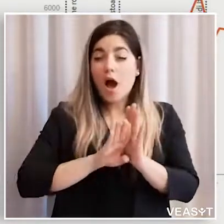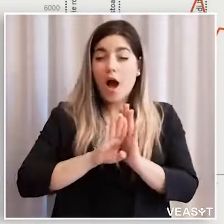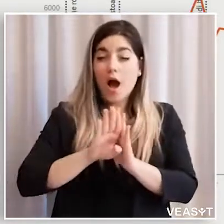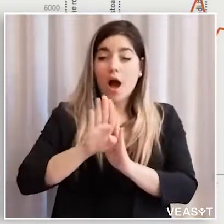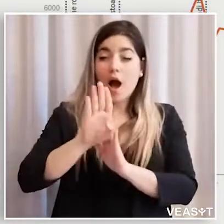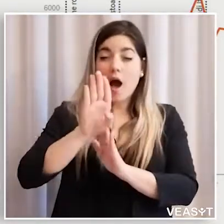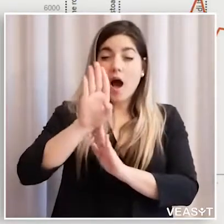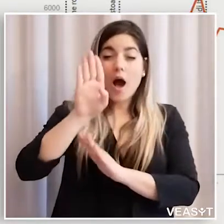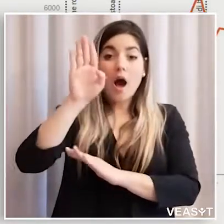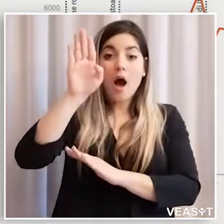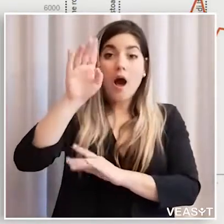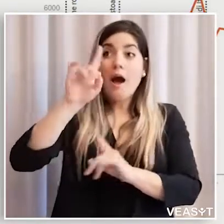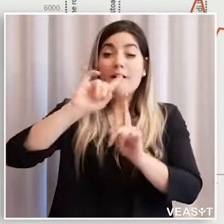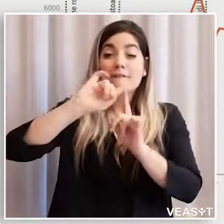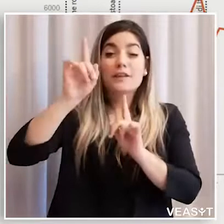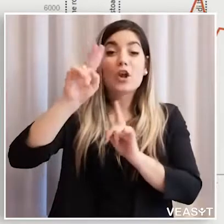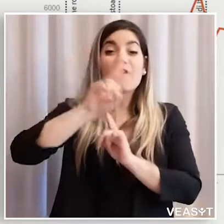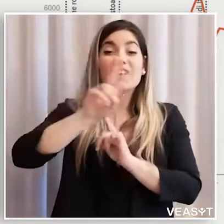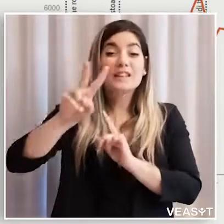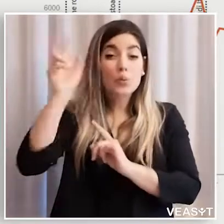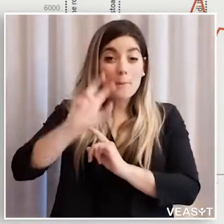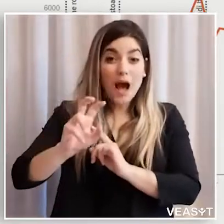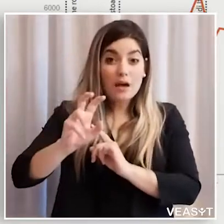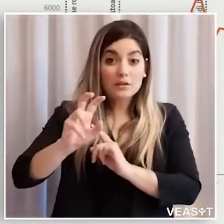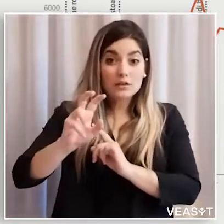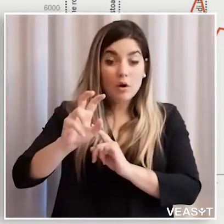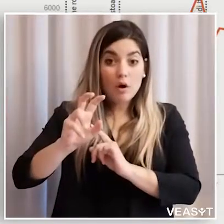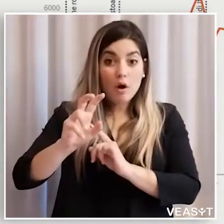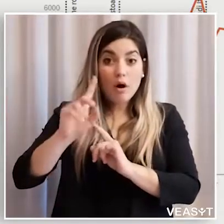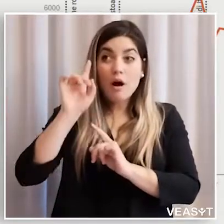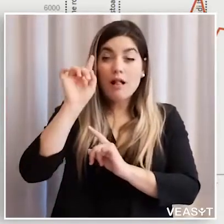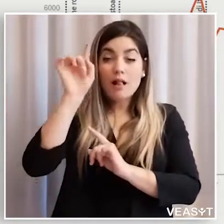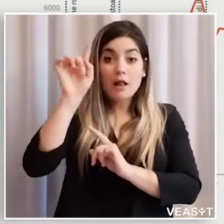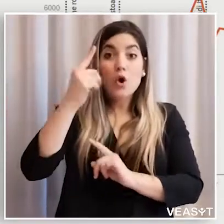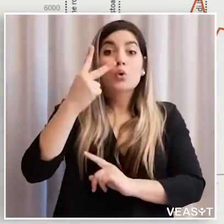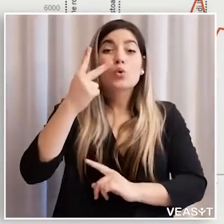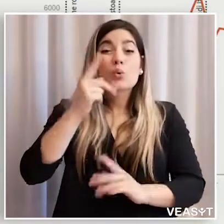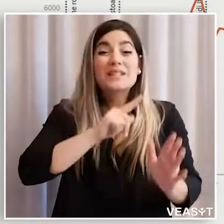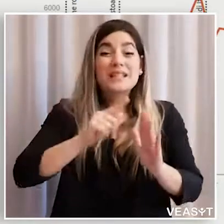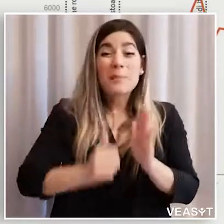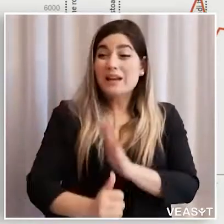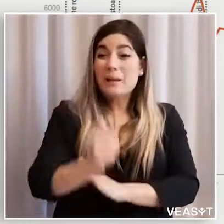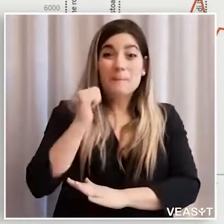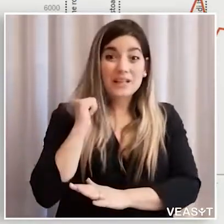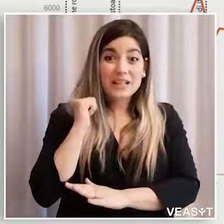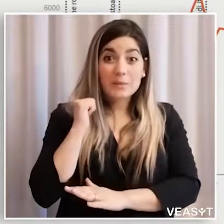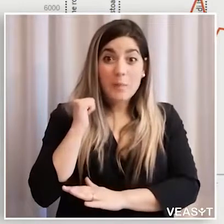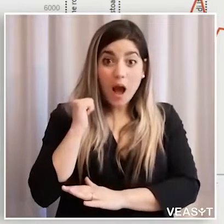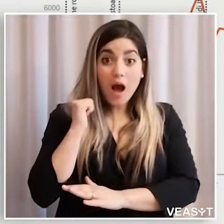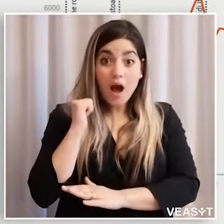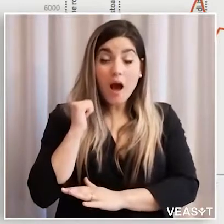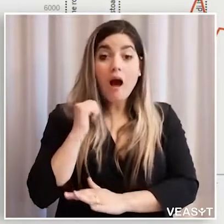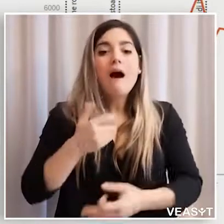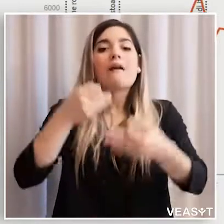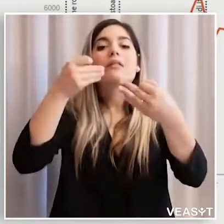modo esponenziale fino al 22 marzo e bisogna sapere che proprio due settimane prima di quel venture